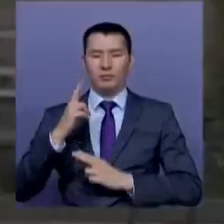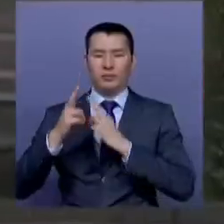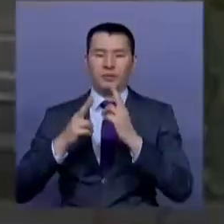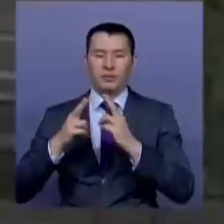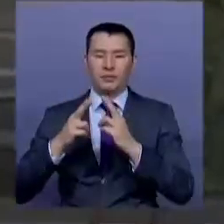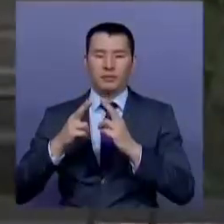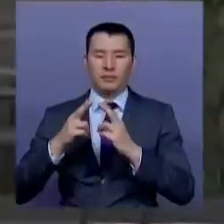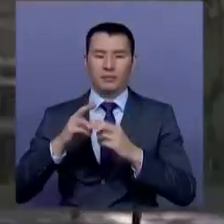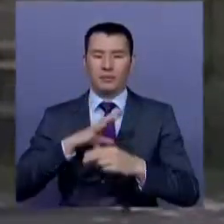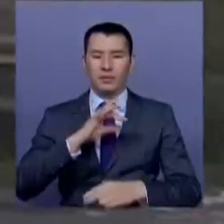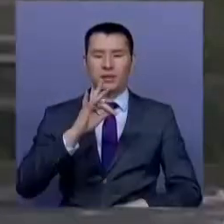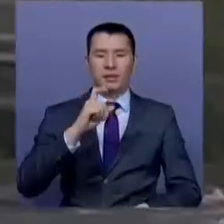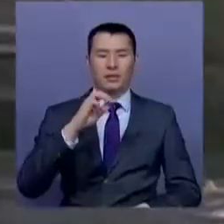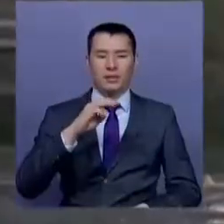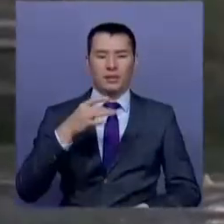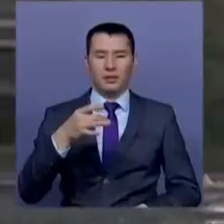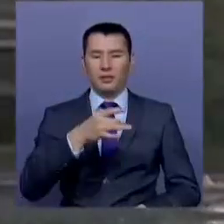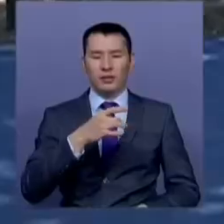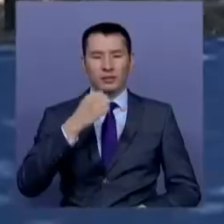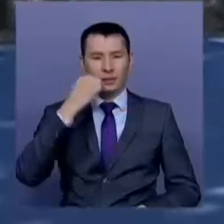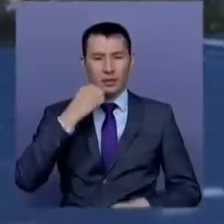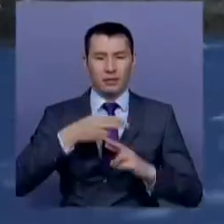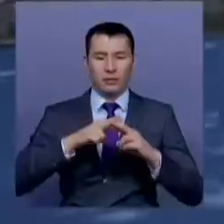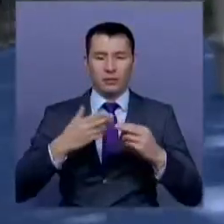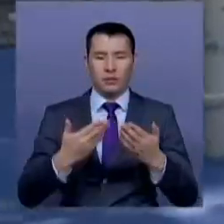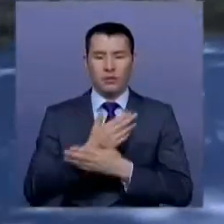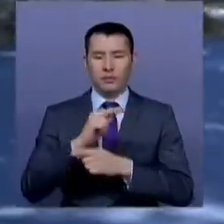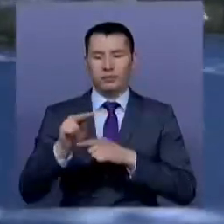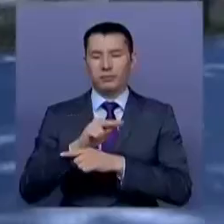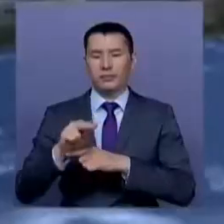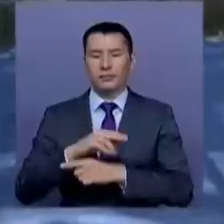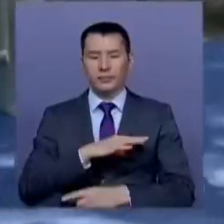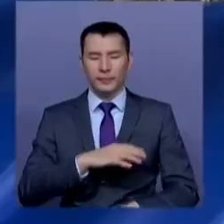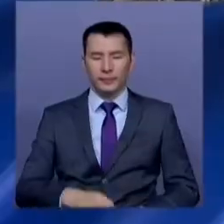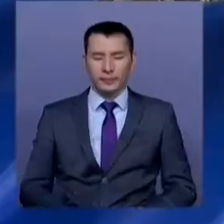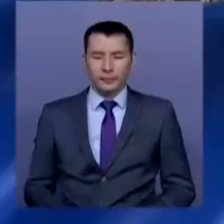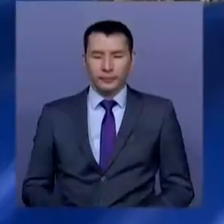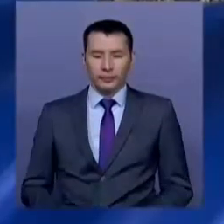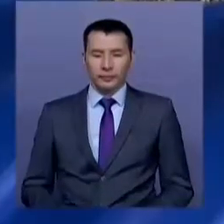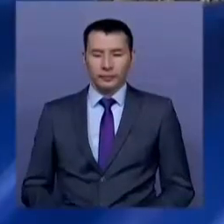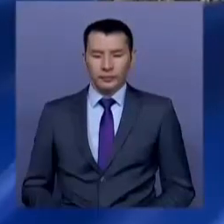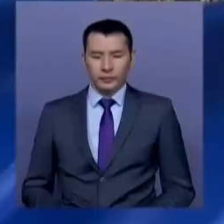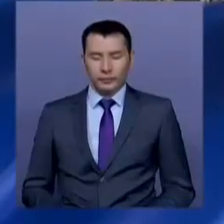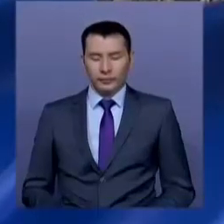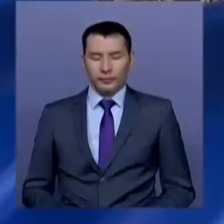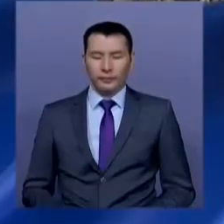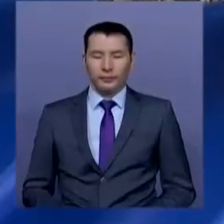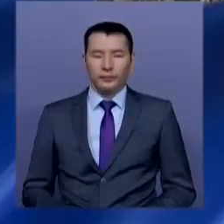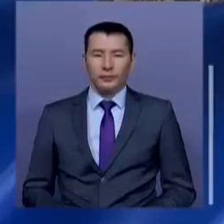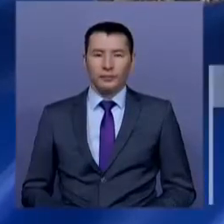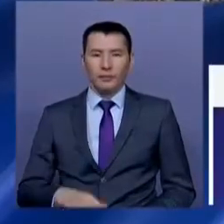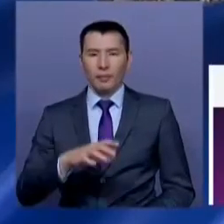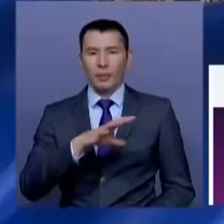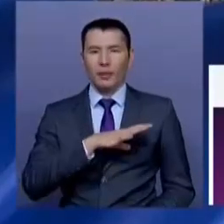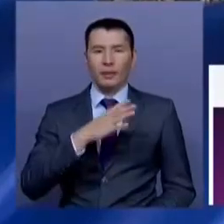площадка в микрорайоне Рахат. Заменено асфальтовое покрытие и ограждение на футбольном поле. Просто было оборудовано как,